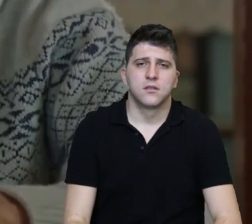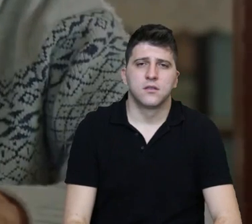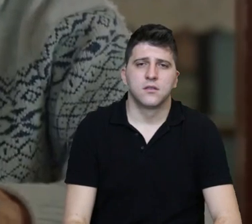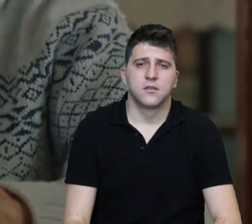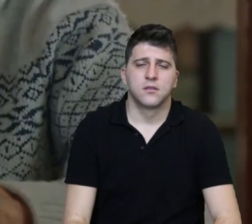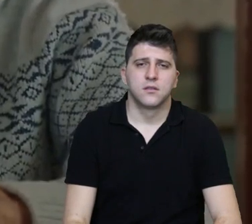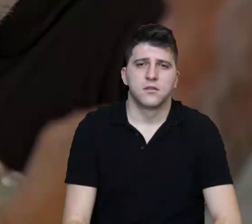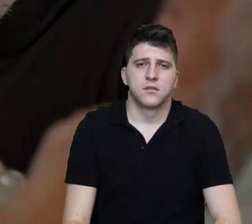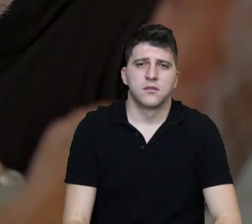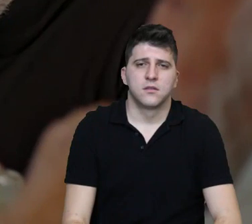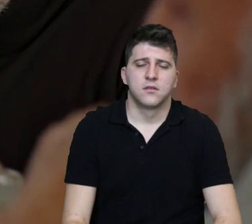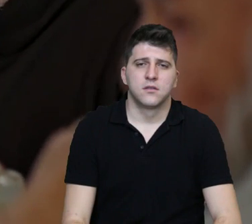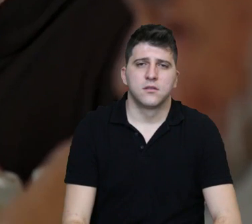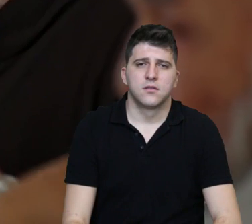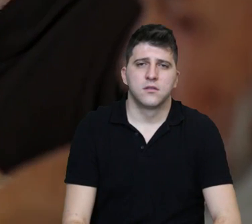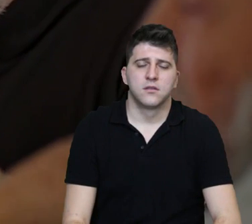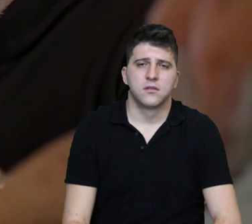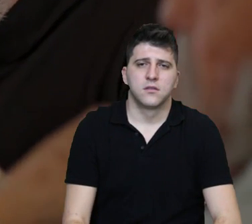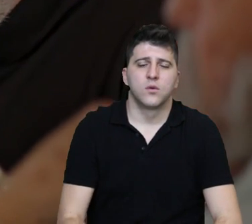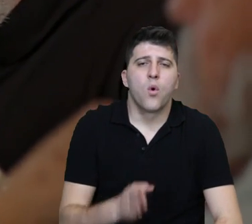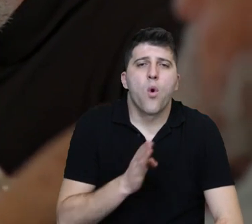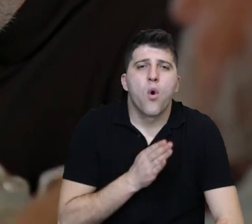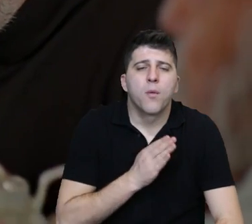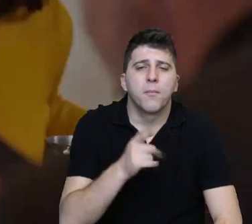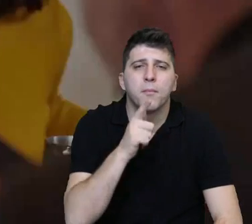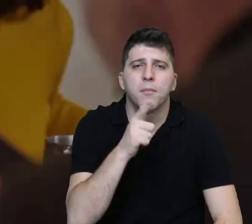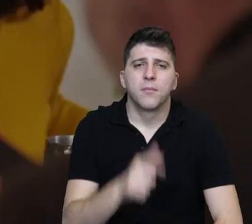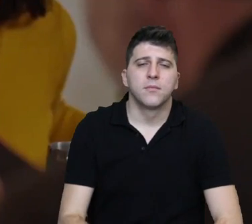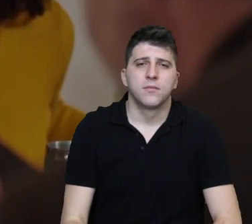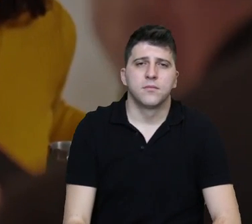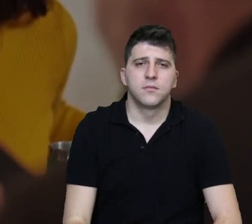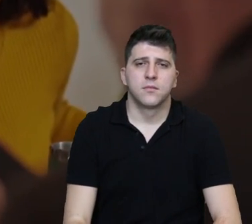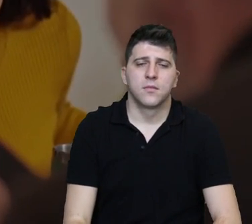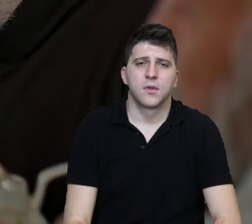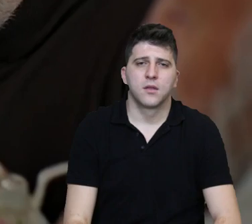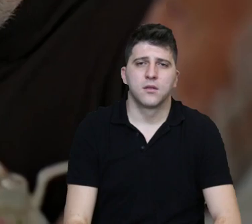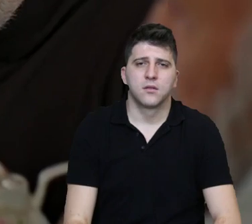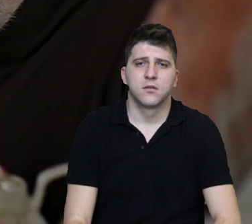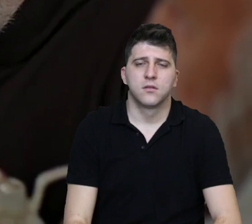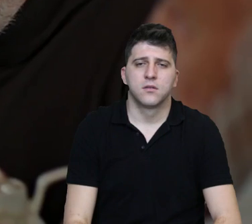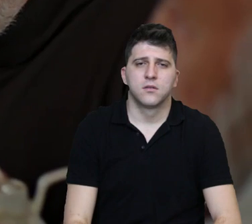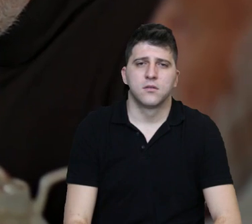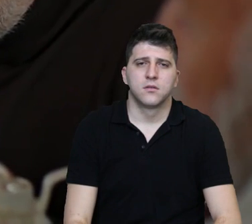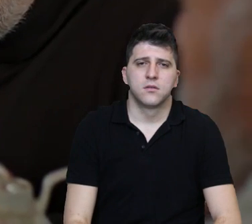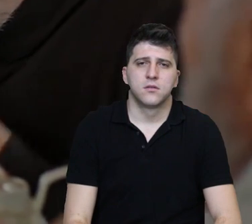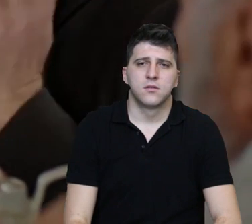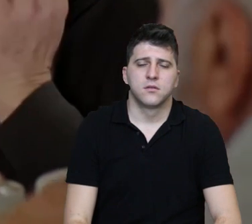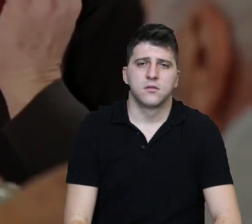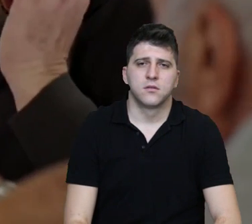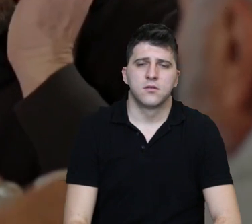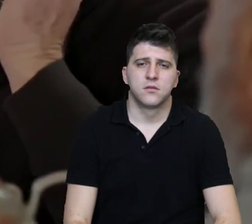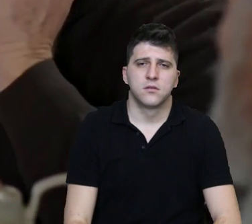Elinde telefonla öylece kaldı. Oğlum. Masadakilerin heyecanla gülümseyen yüzleri asıldı.